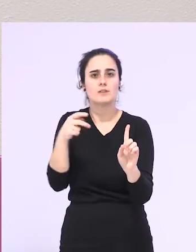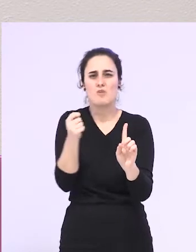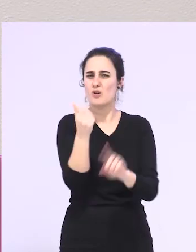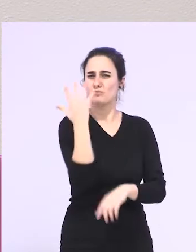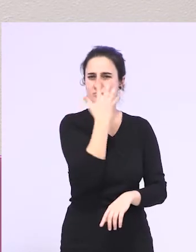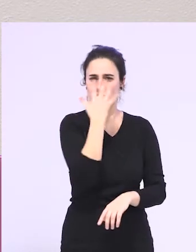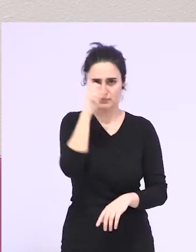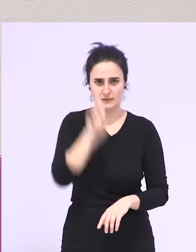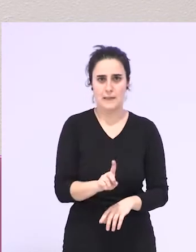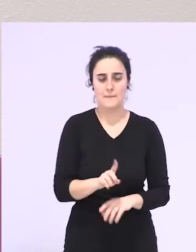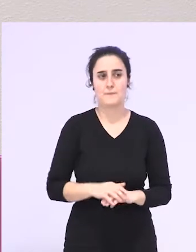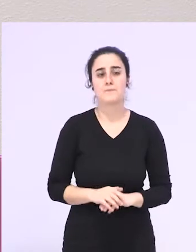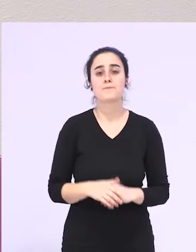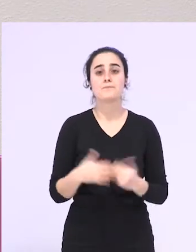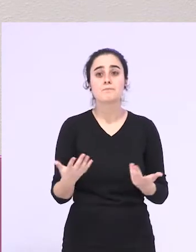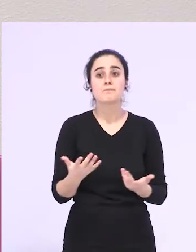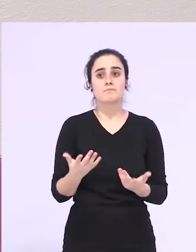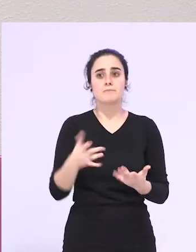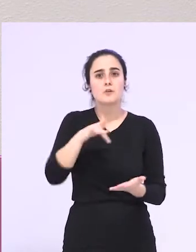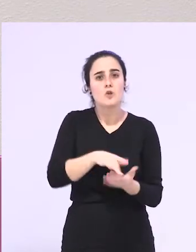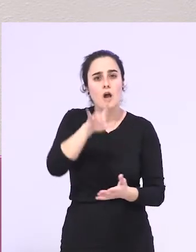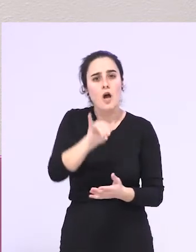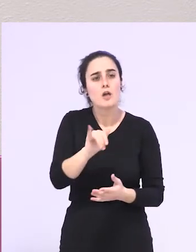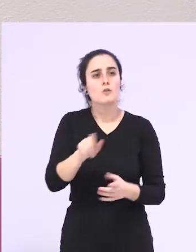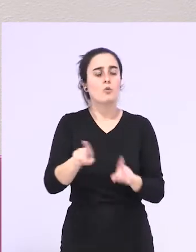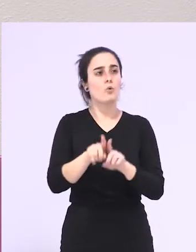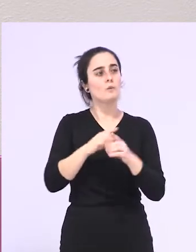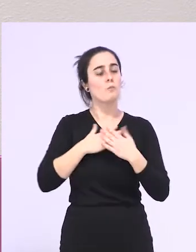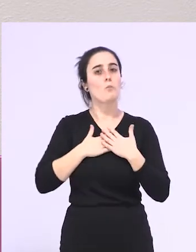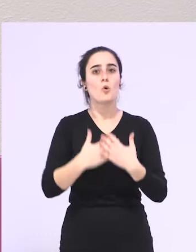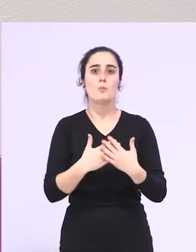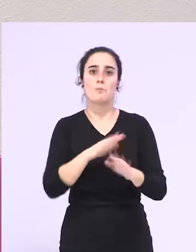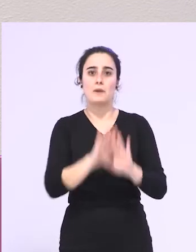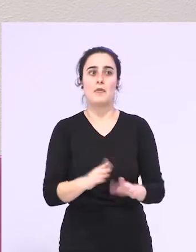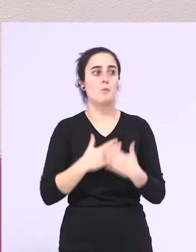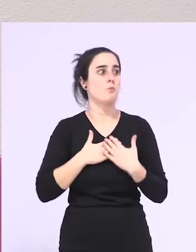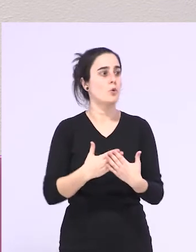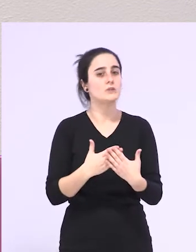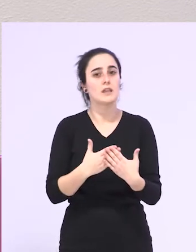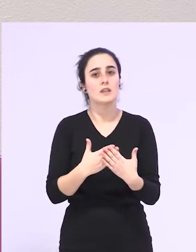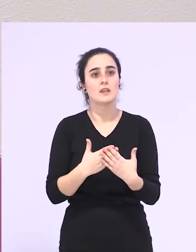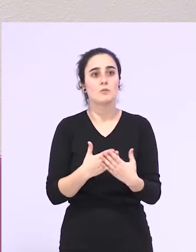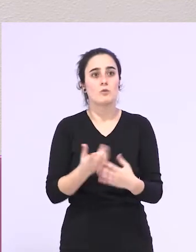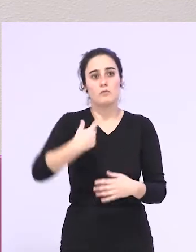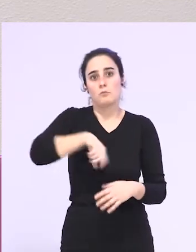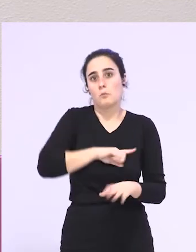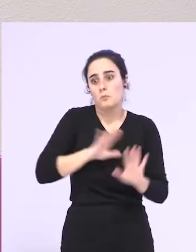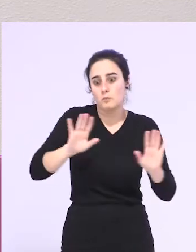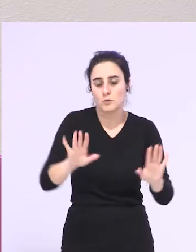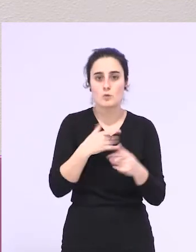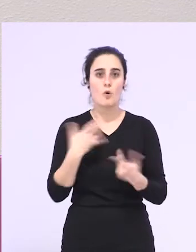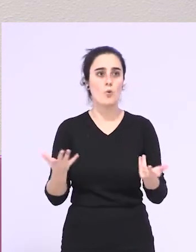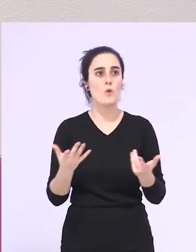desenfokatzen zutelako azkenean. Eta nolabait bazegola horrelako borondate bat, gure humiltasunetik eta gure